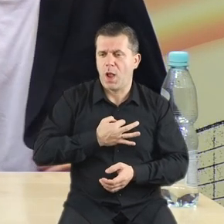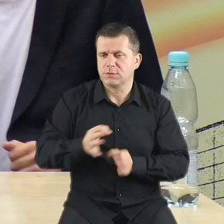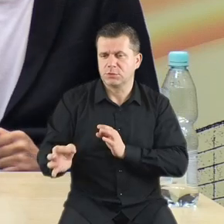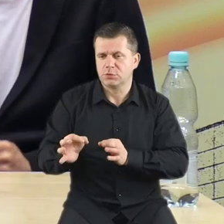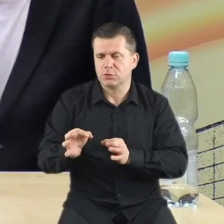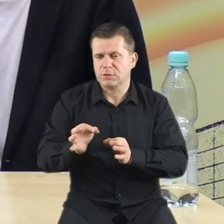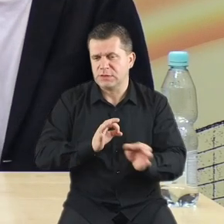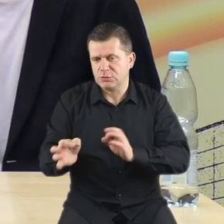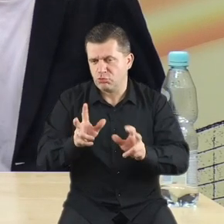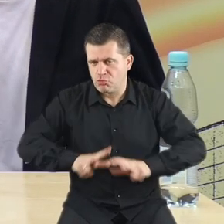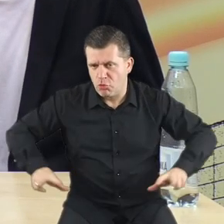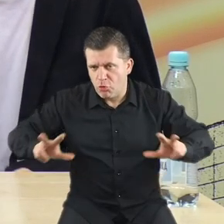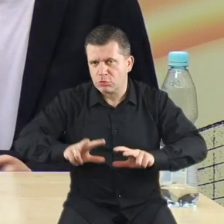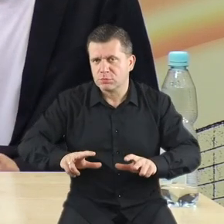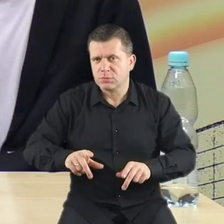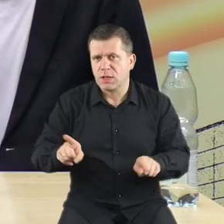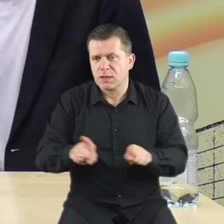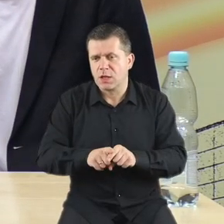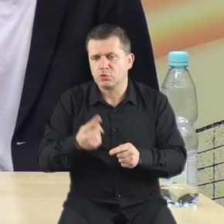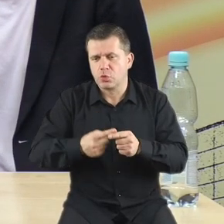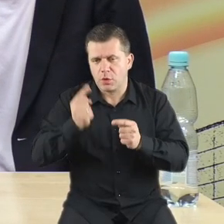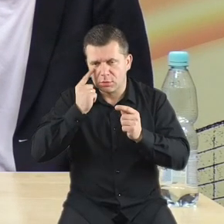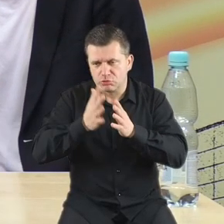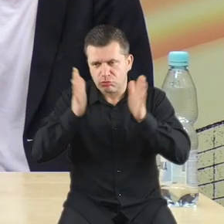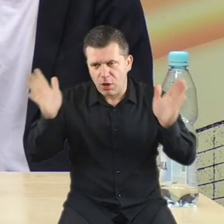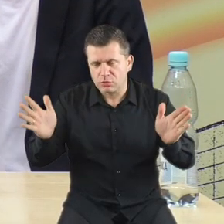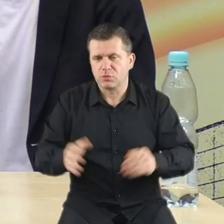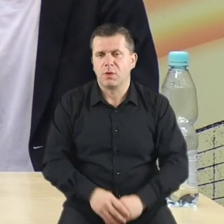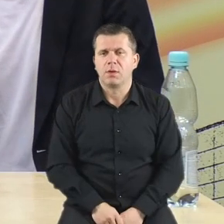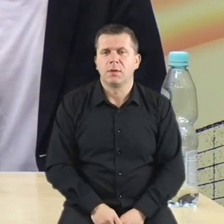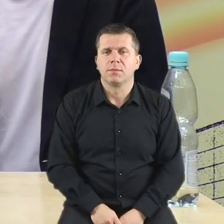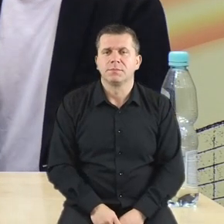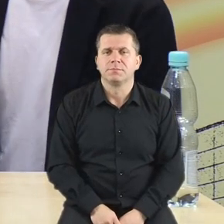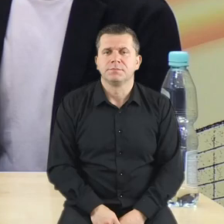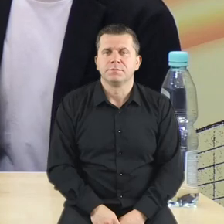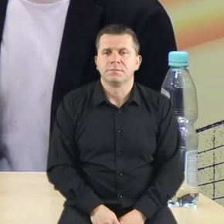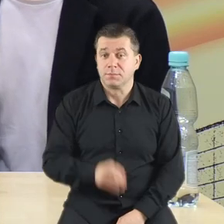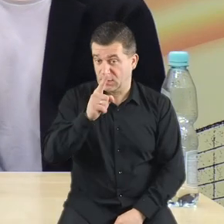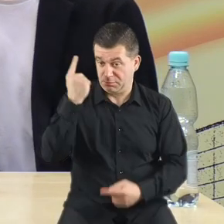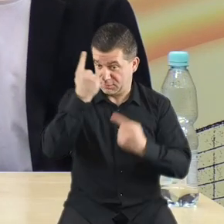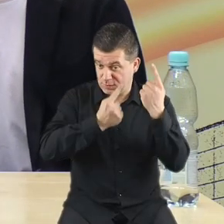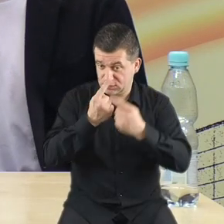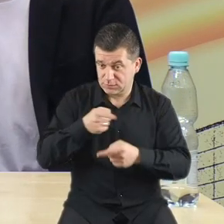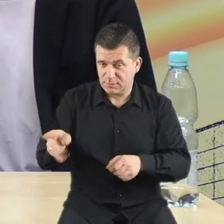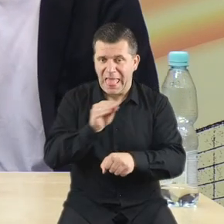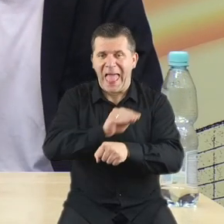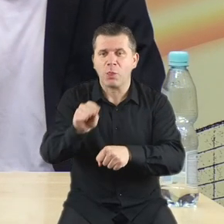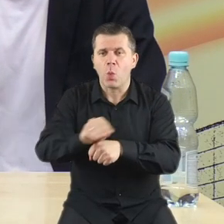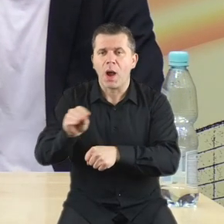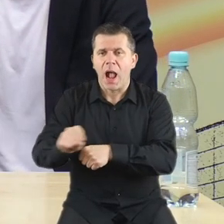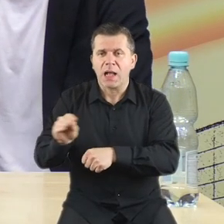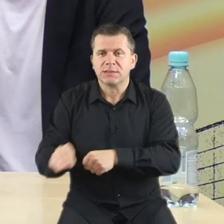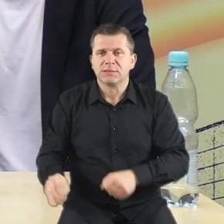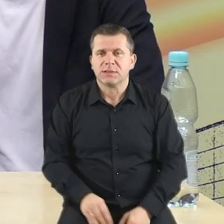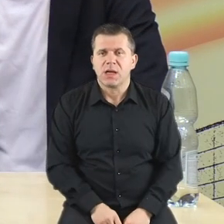rodziny, ale i także szerzej. Czy myśli pan, że taka edukacja,